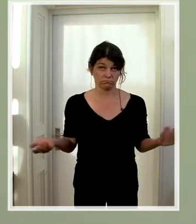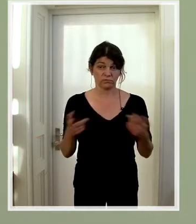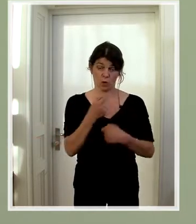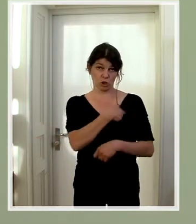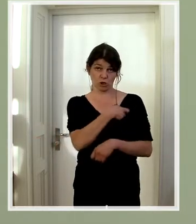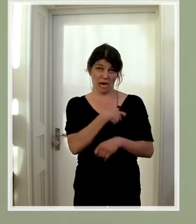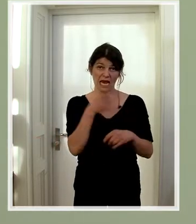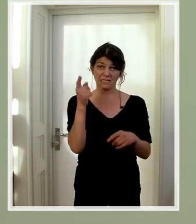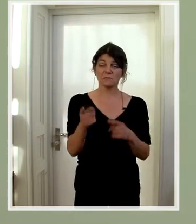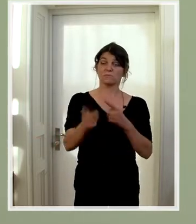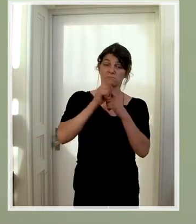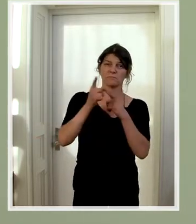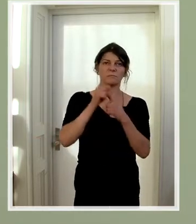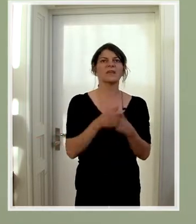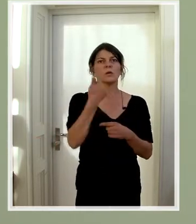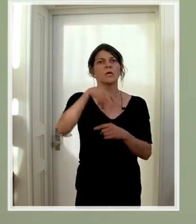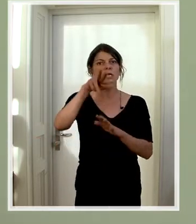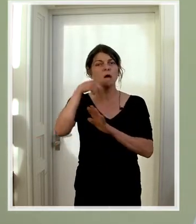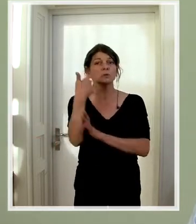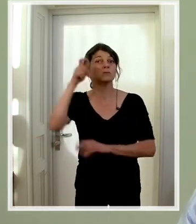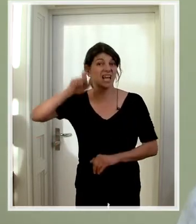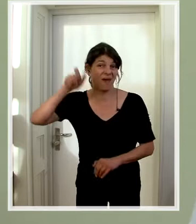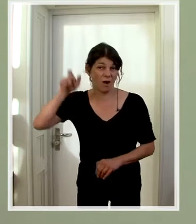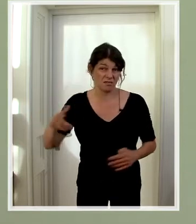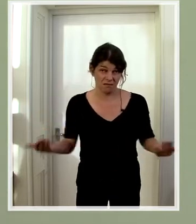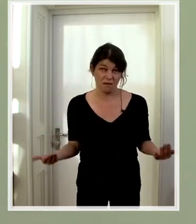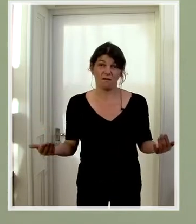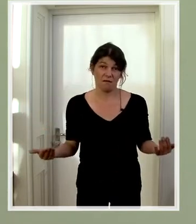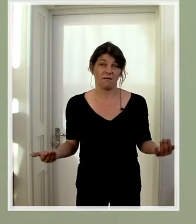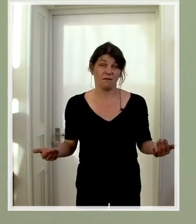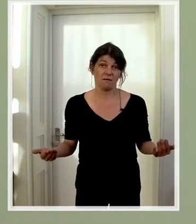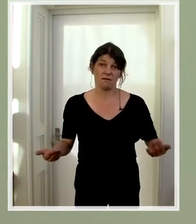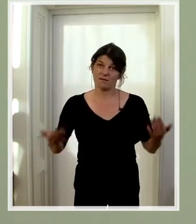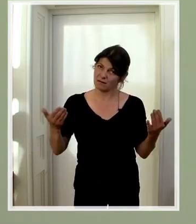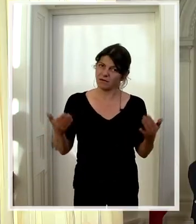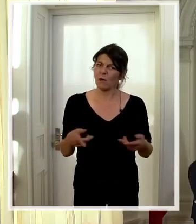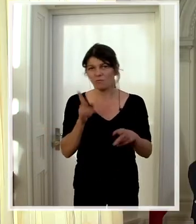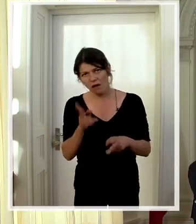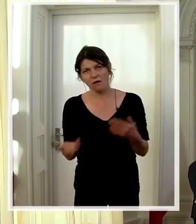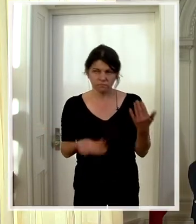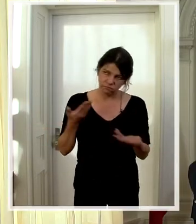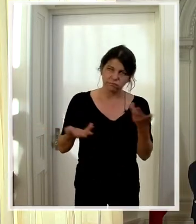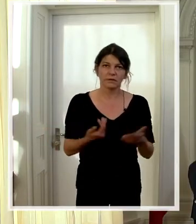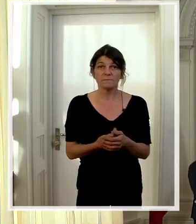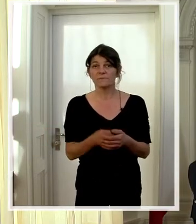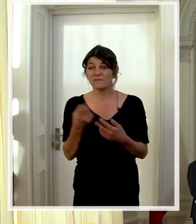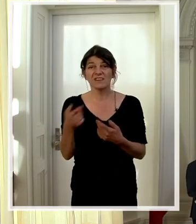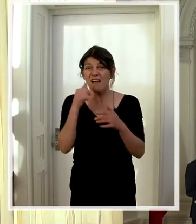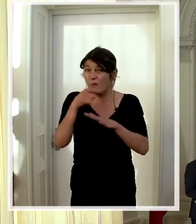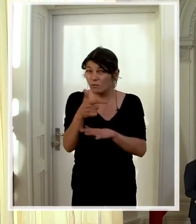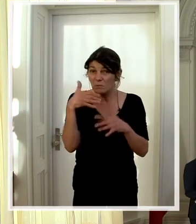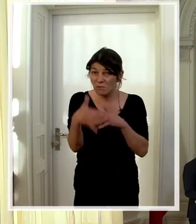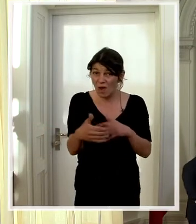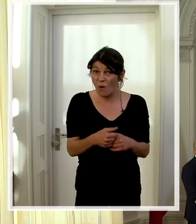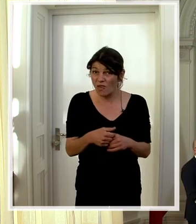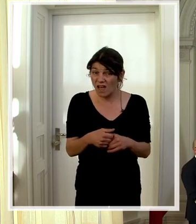Schweiz zu uns durch 173 Leute. Ja. Also ob das, aber jetzt, ob das jetzt reden, die 170 Millionen